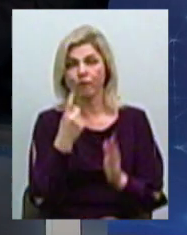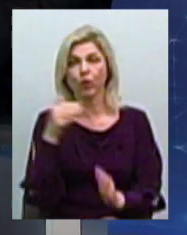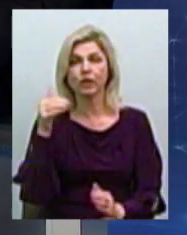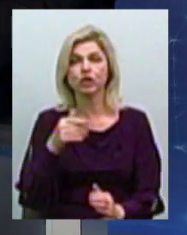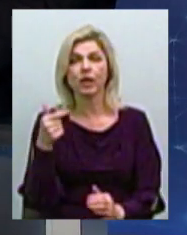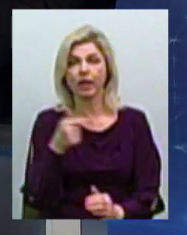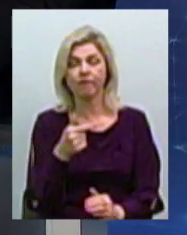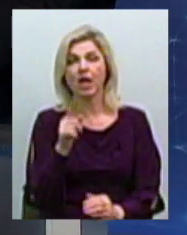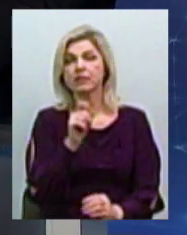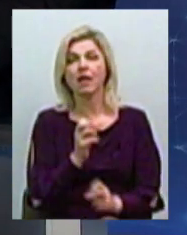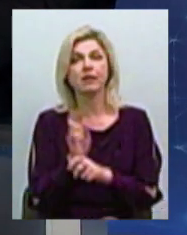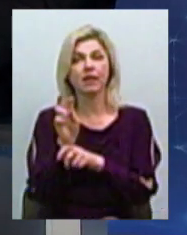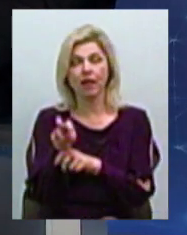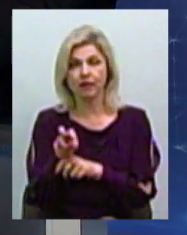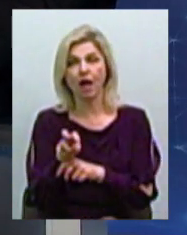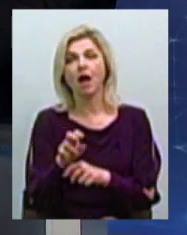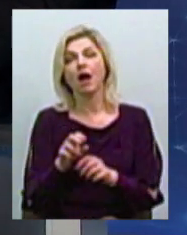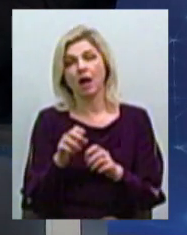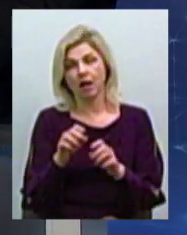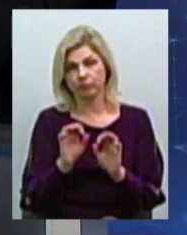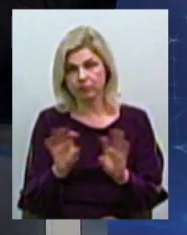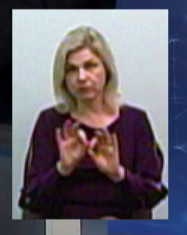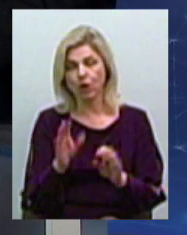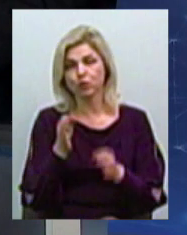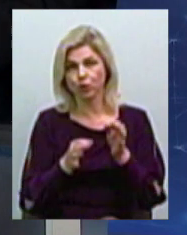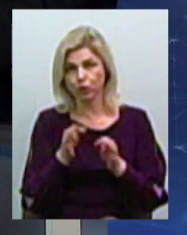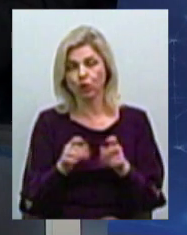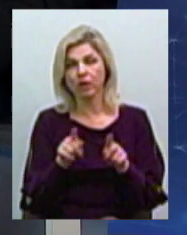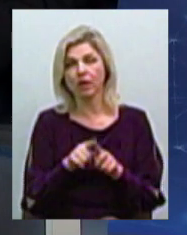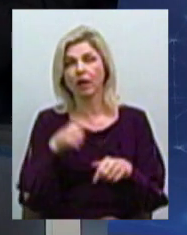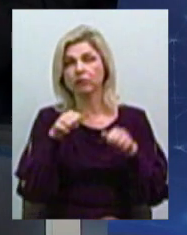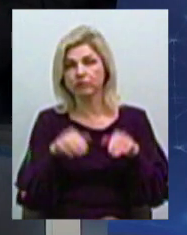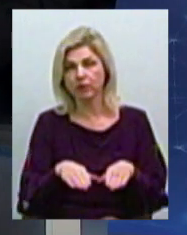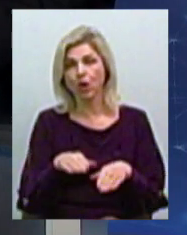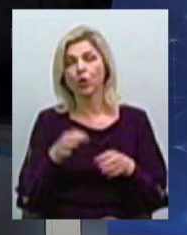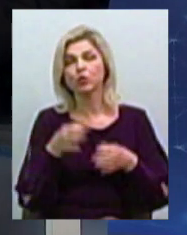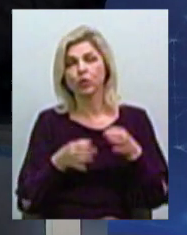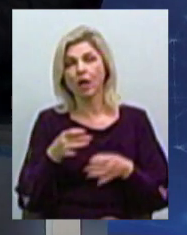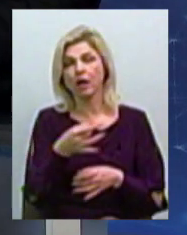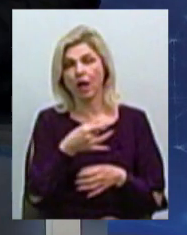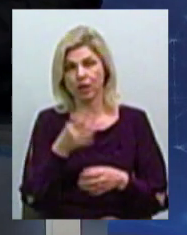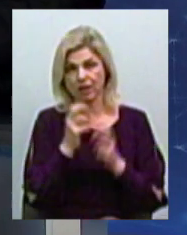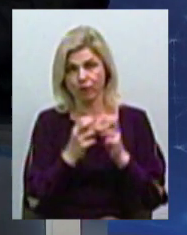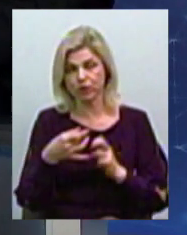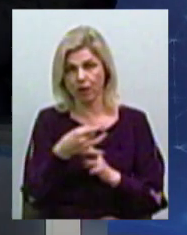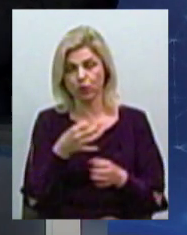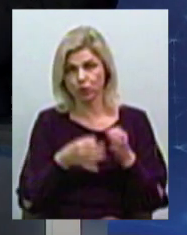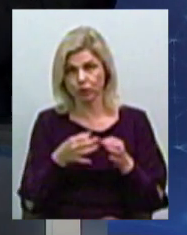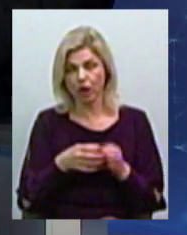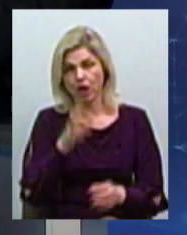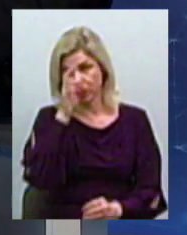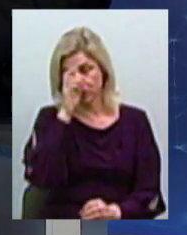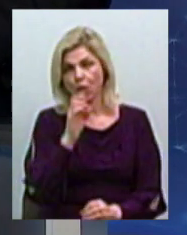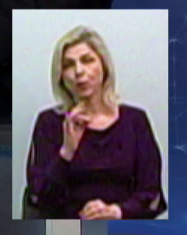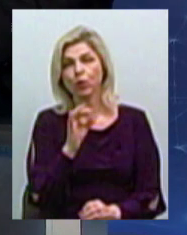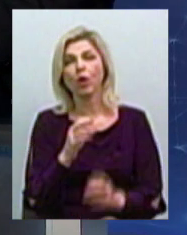за неявку для надання свідчень. Таке рішення ухвалив суддя Заводського районного суду. Державне бюро розслідувань веде досудове розслідування у